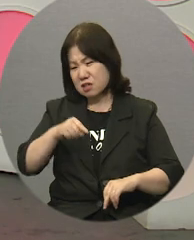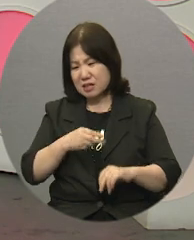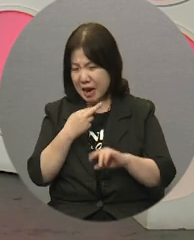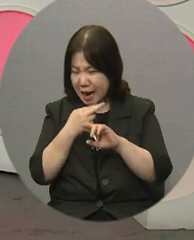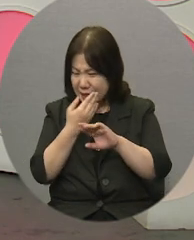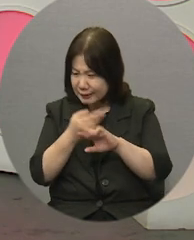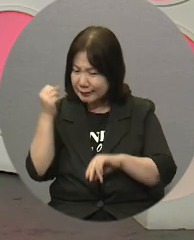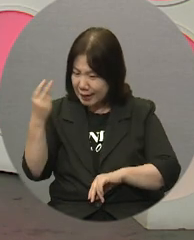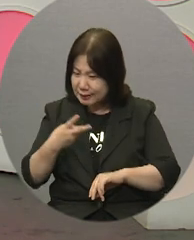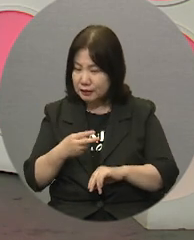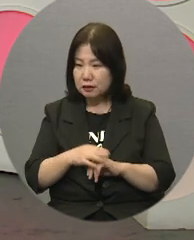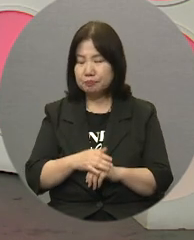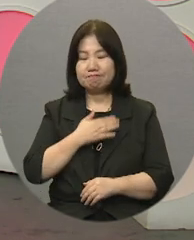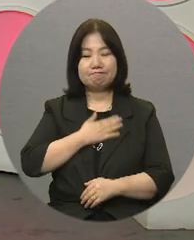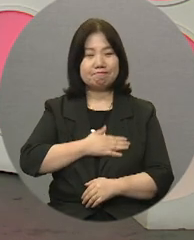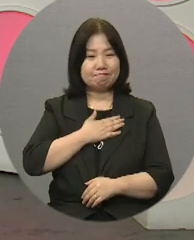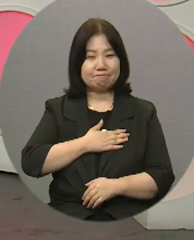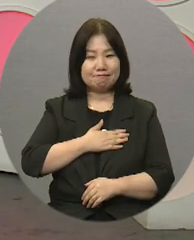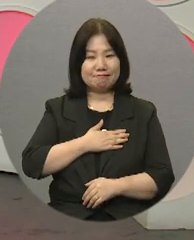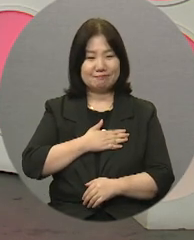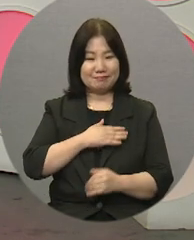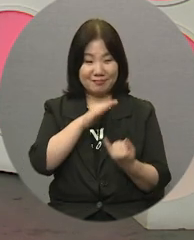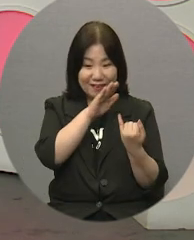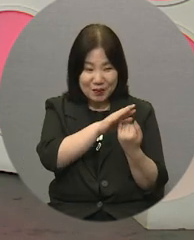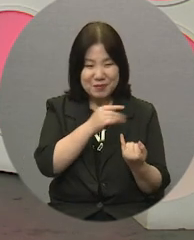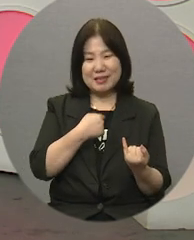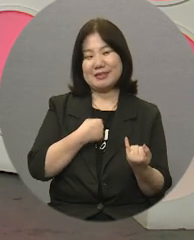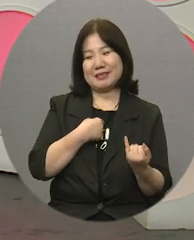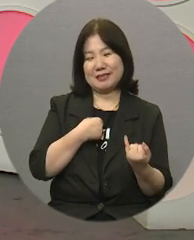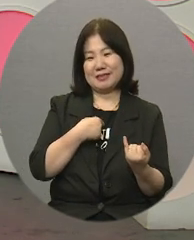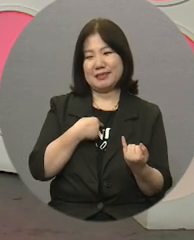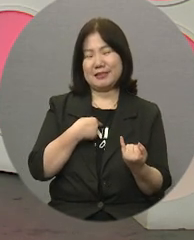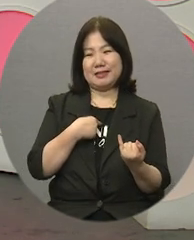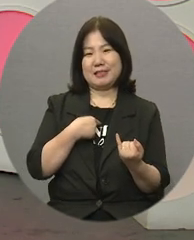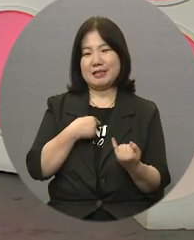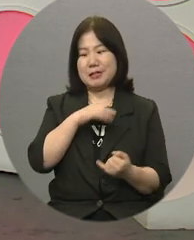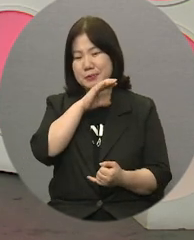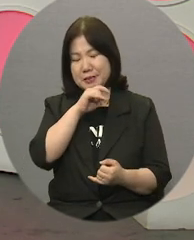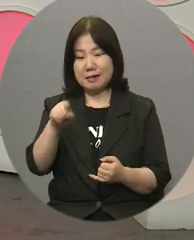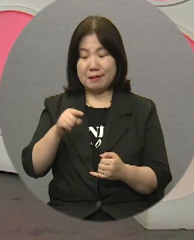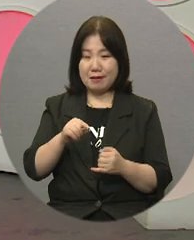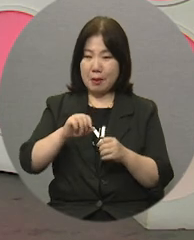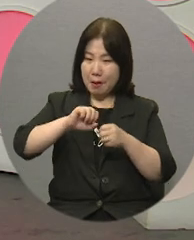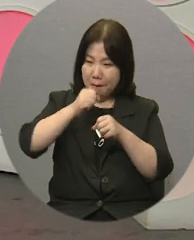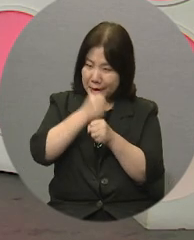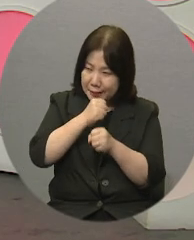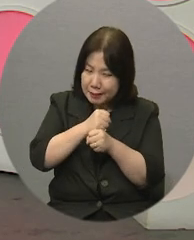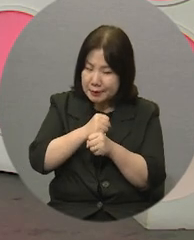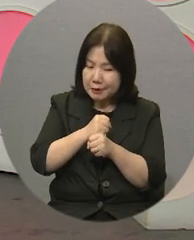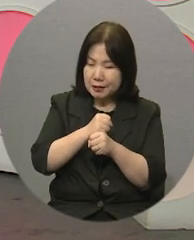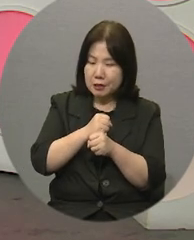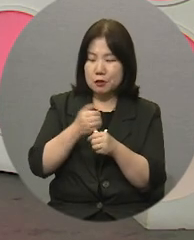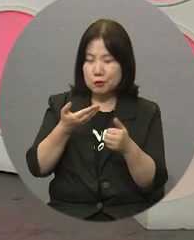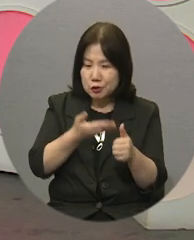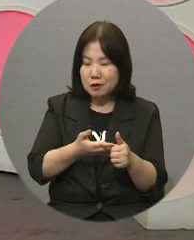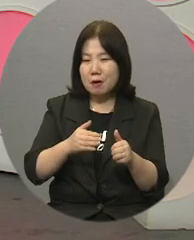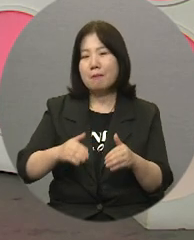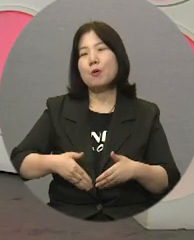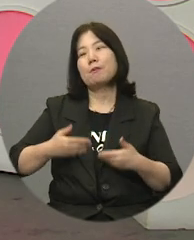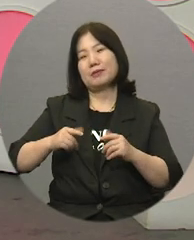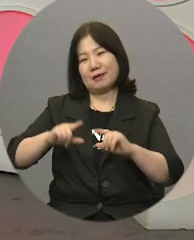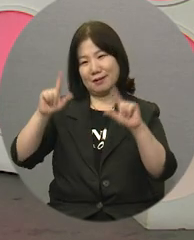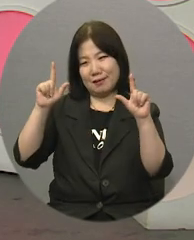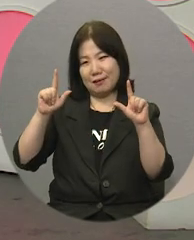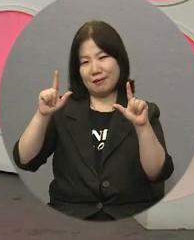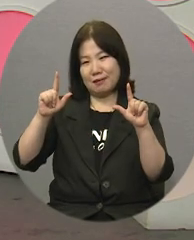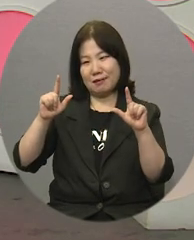알겠어. 떼쟁이 꼬마에게 꽃반지를 만들어주던 아빠가 있는 봄의 장면이었습니다.